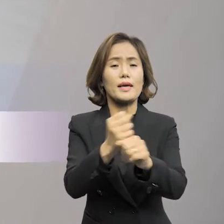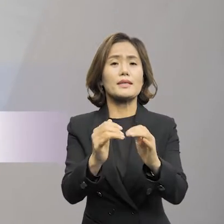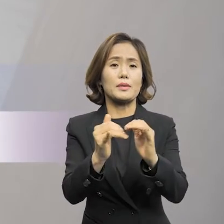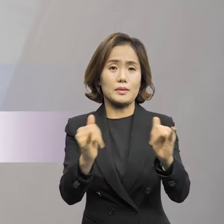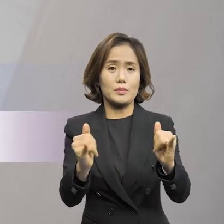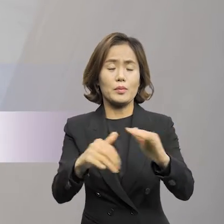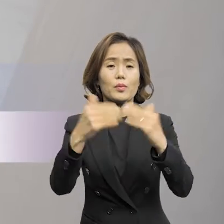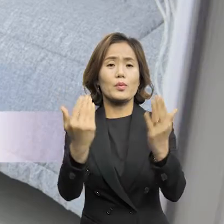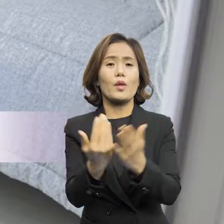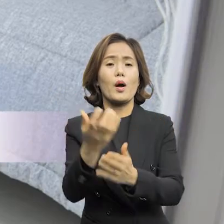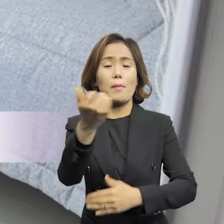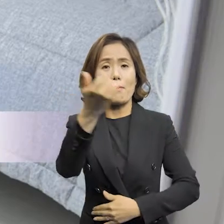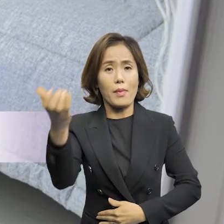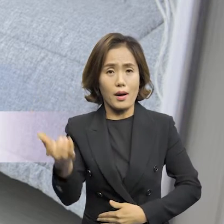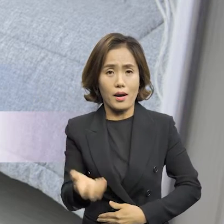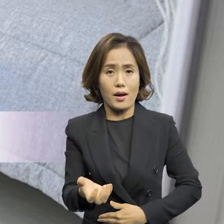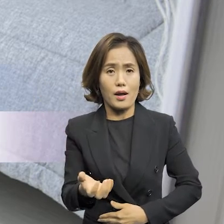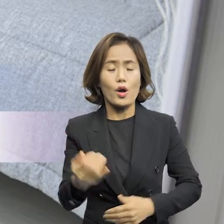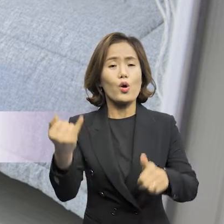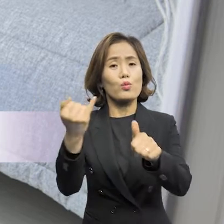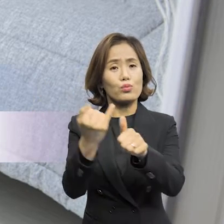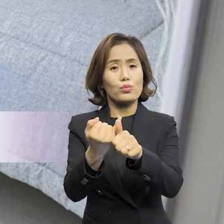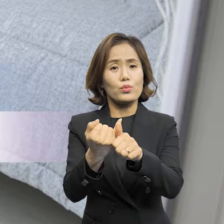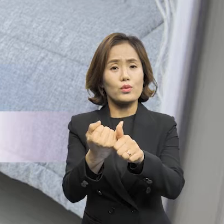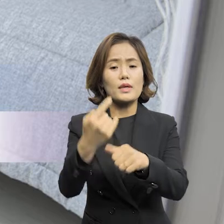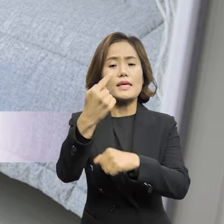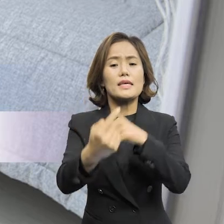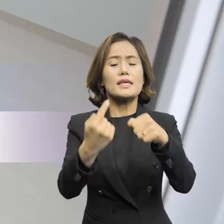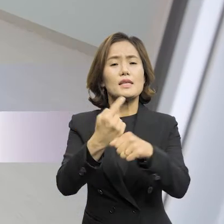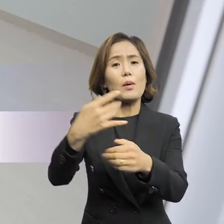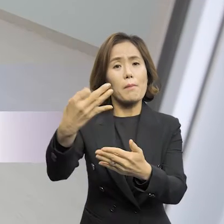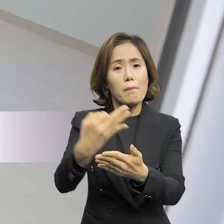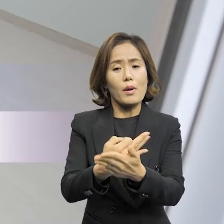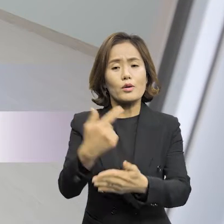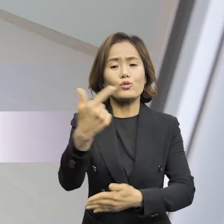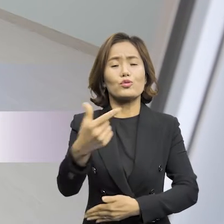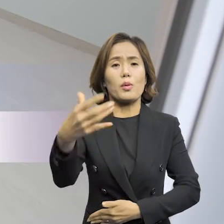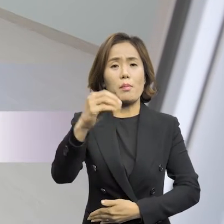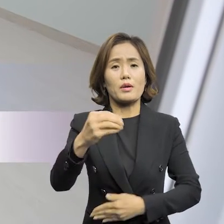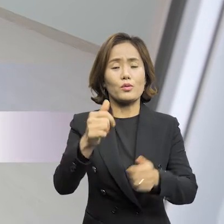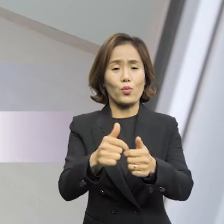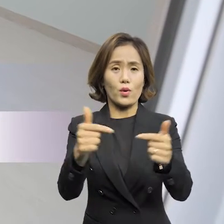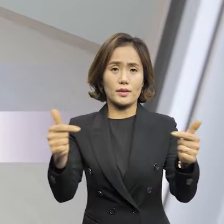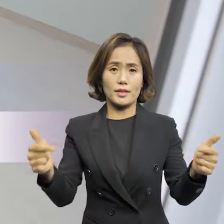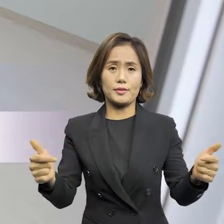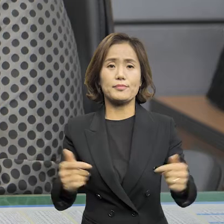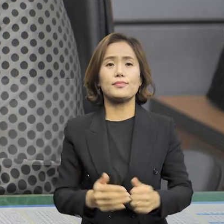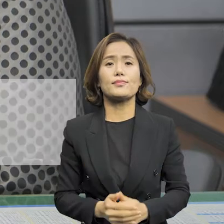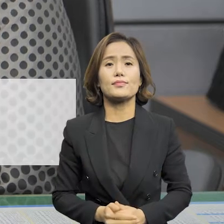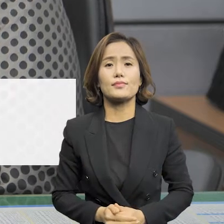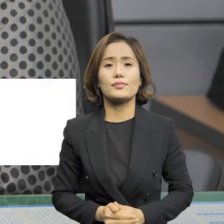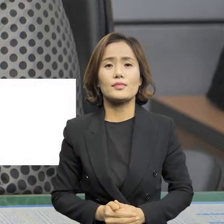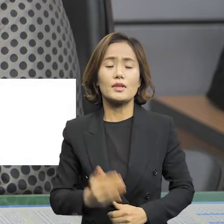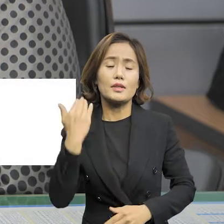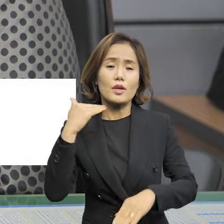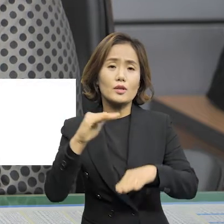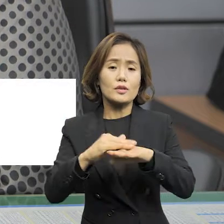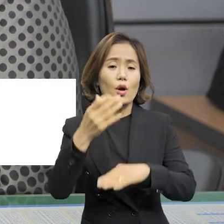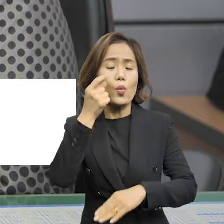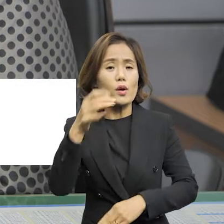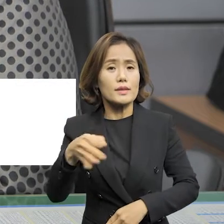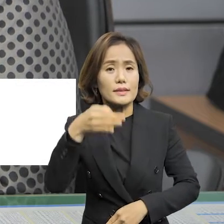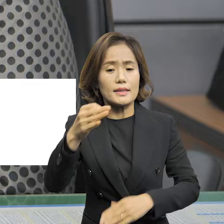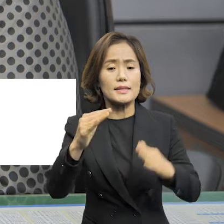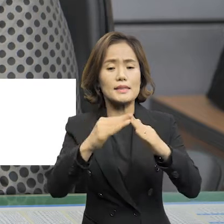임대차 계약자까지로 완화하며 부부의 경우 합산 연소득을 6천만 원으로 확대합니다. 전월세 등